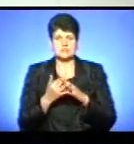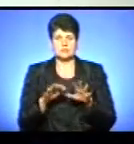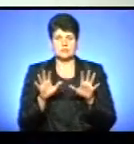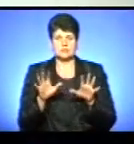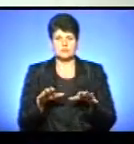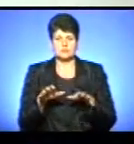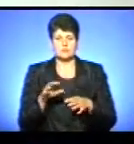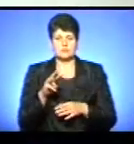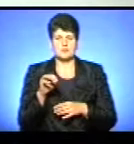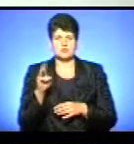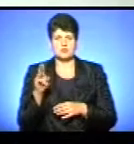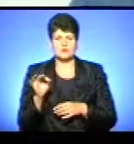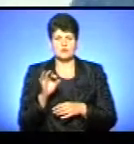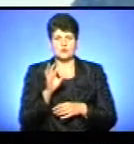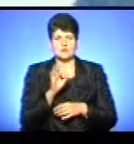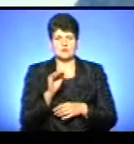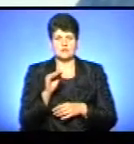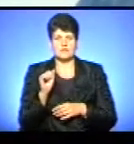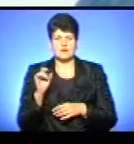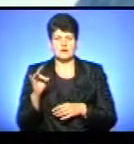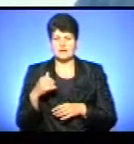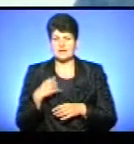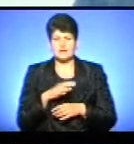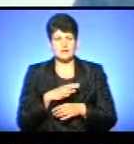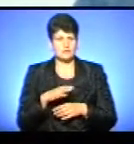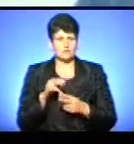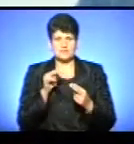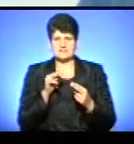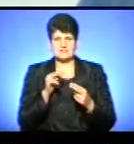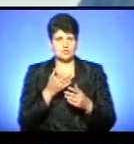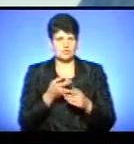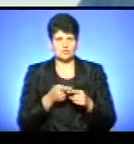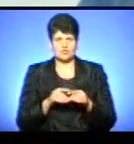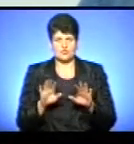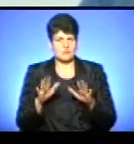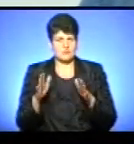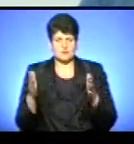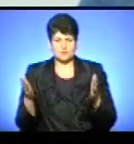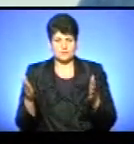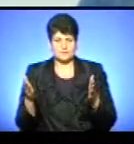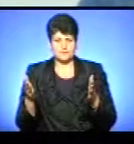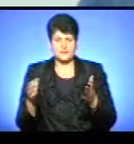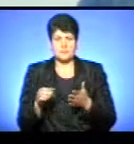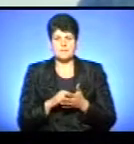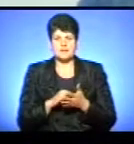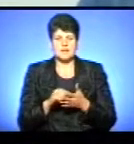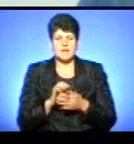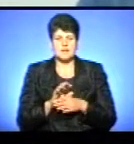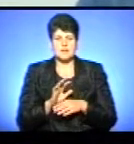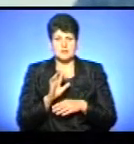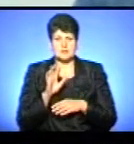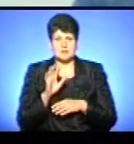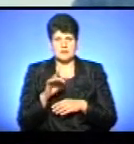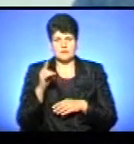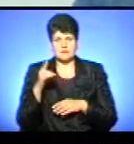Мишкович Оксаною Фариною. Я сама не була свідком цього випадку. Матеріали направили в